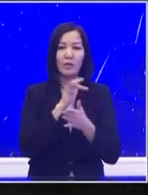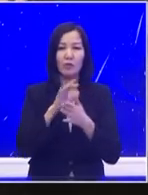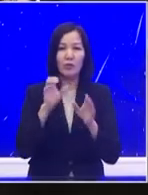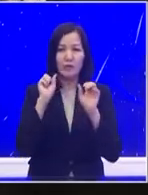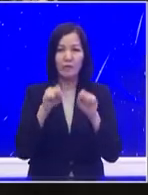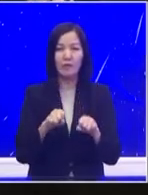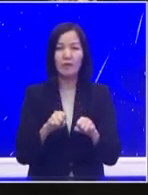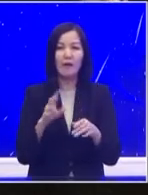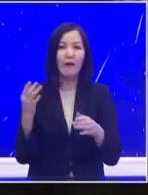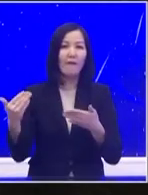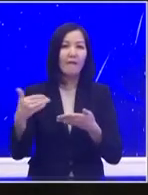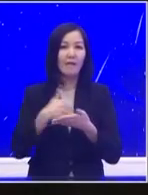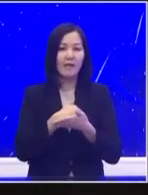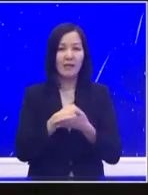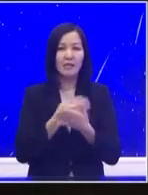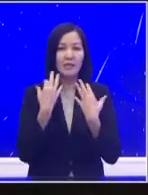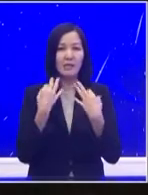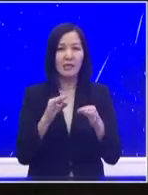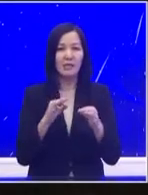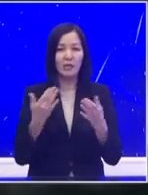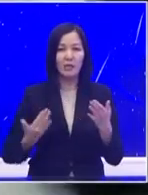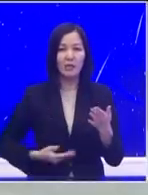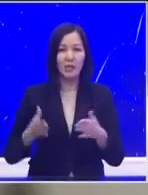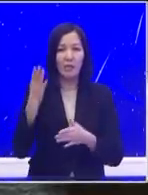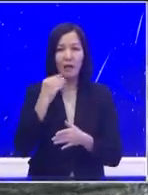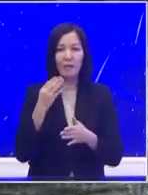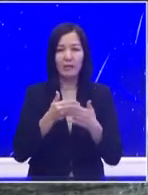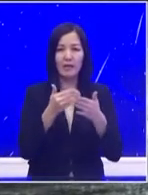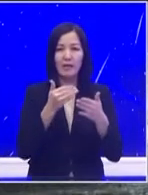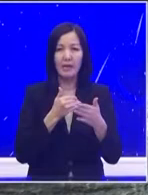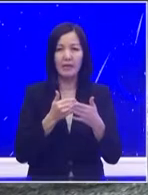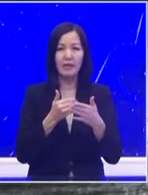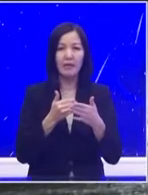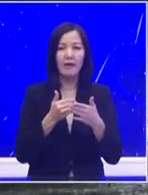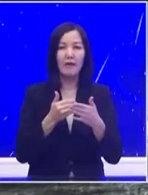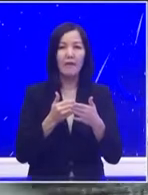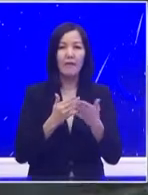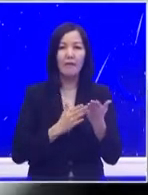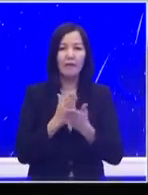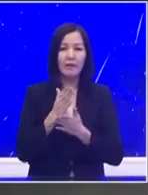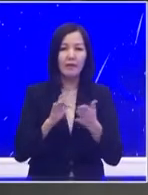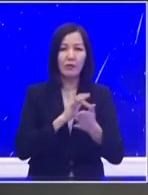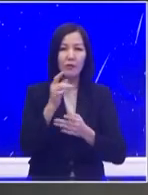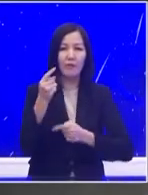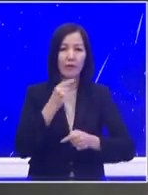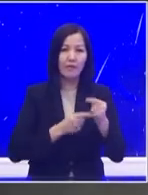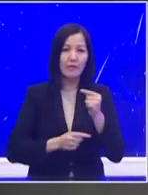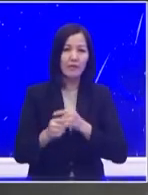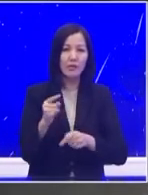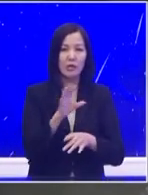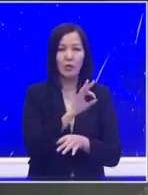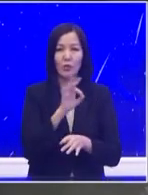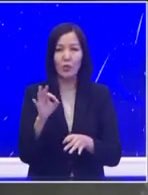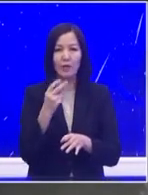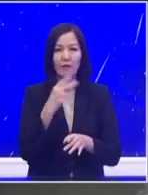возможно. Въезд в город разрешается жителям Алматы, ранее выехавшим из города, при их возвращении до 0